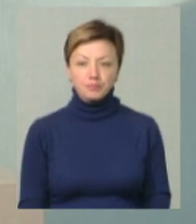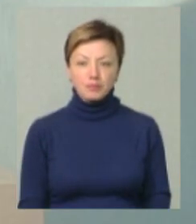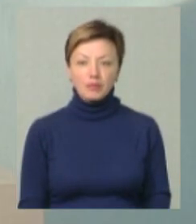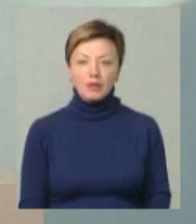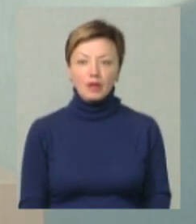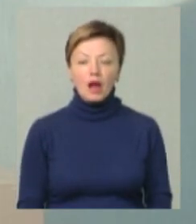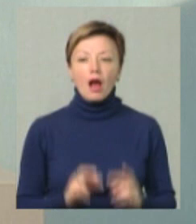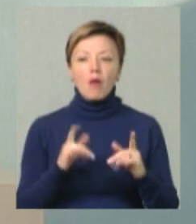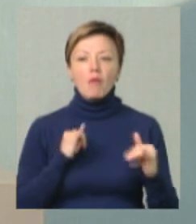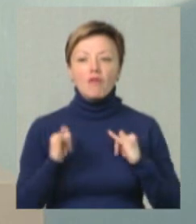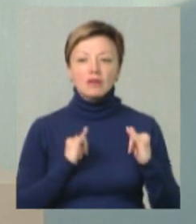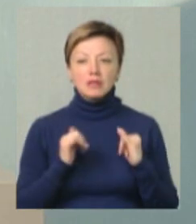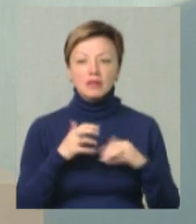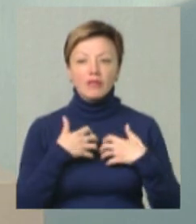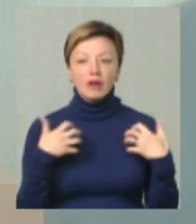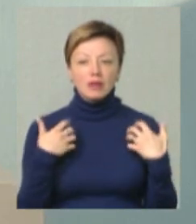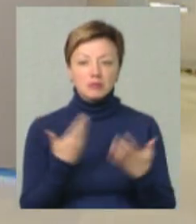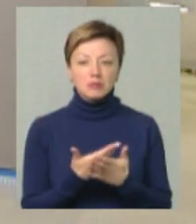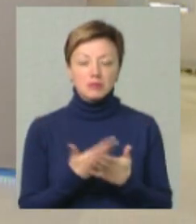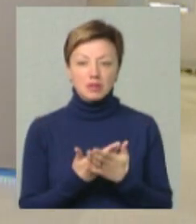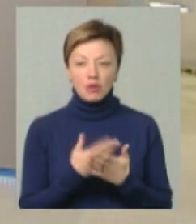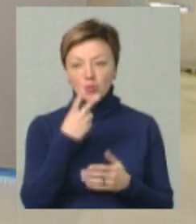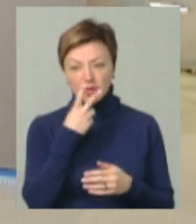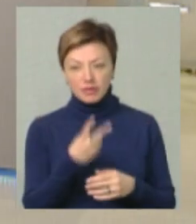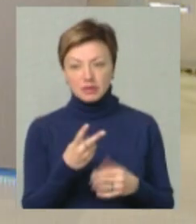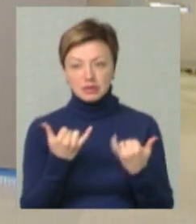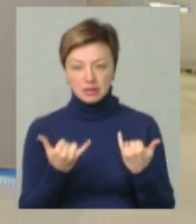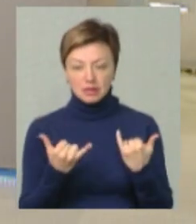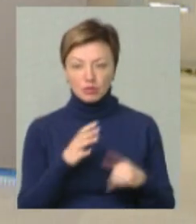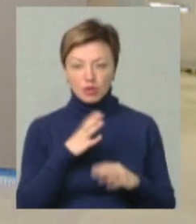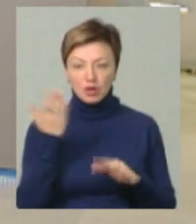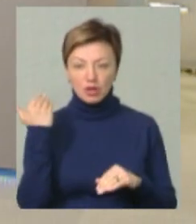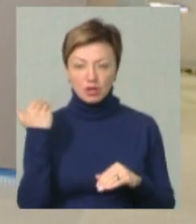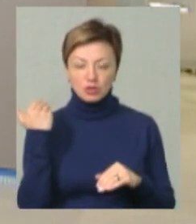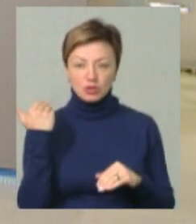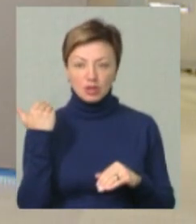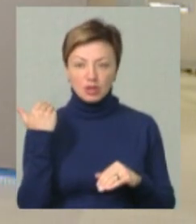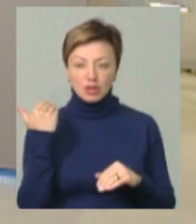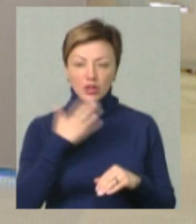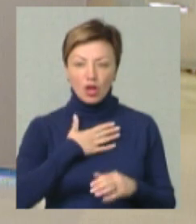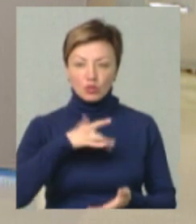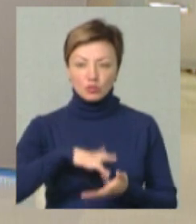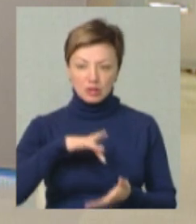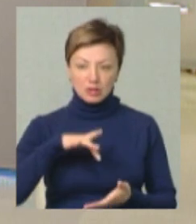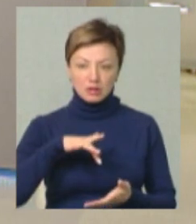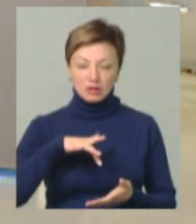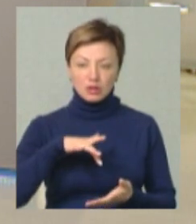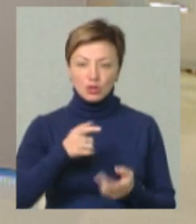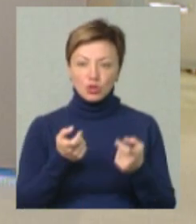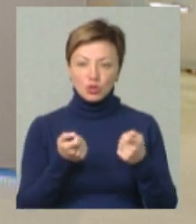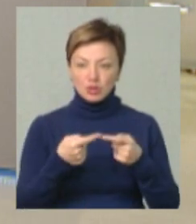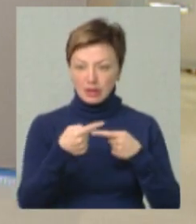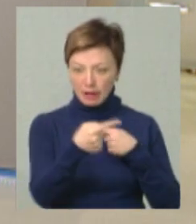от це у нас, у поведінці тварин? От як у нас, якщо подивитися, зараз було раніше, від нашого центру